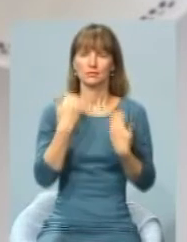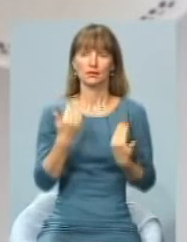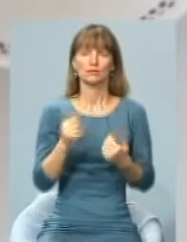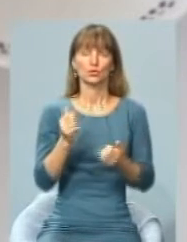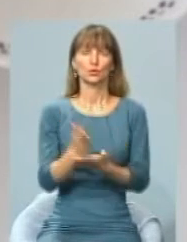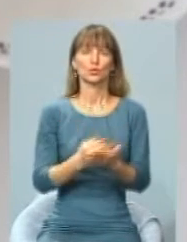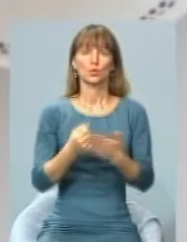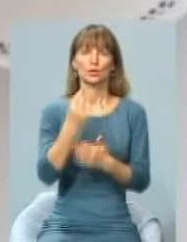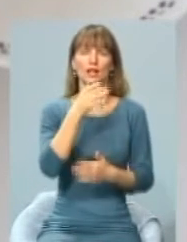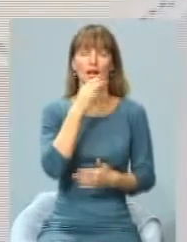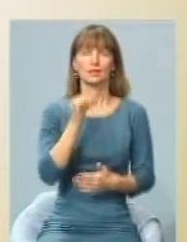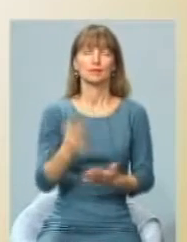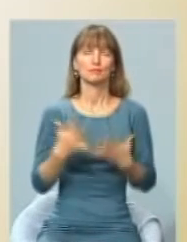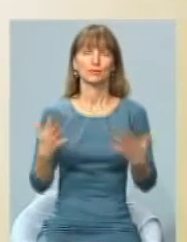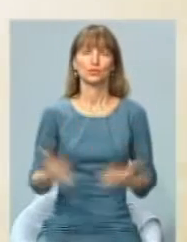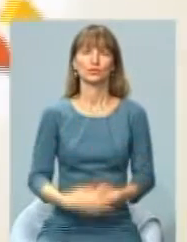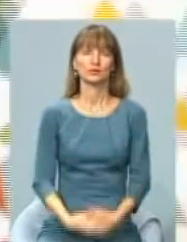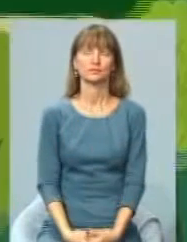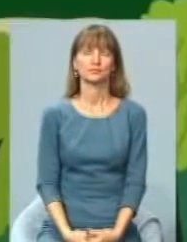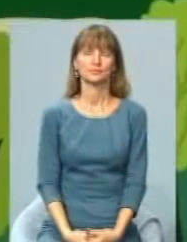до 100 років і більше.